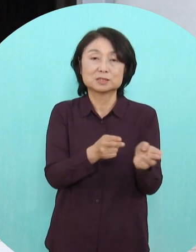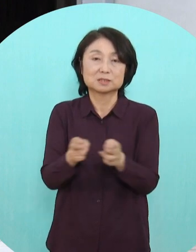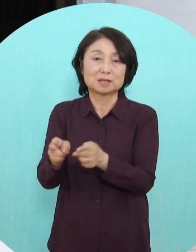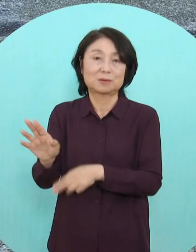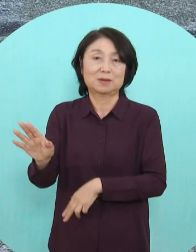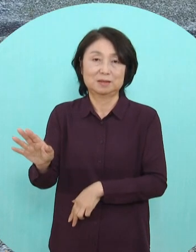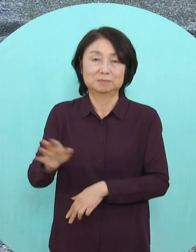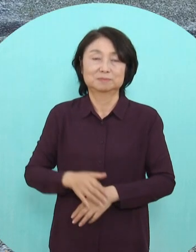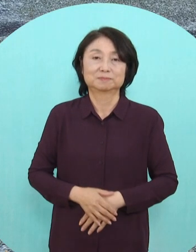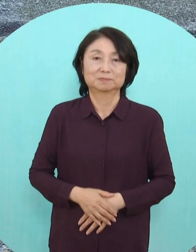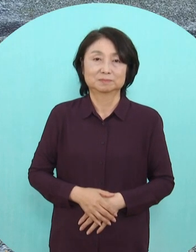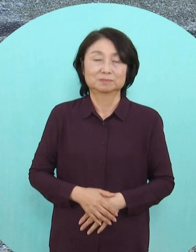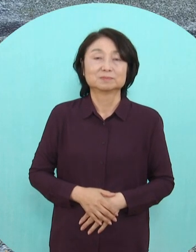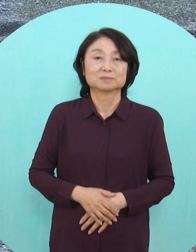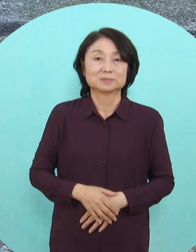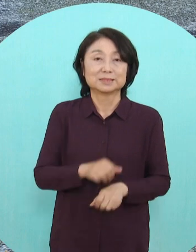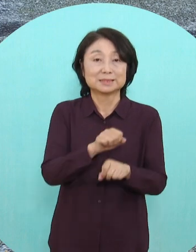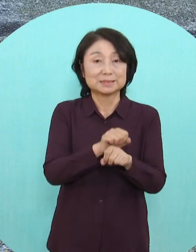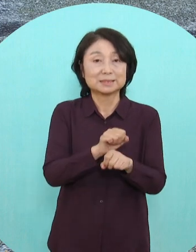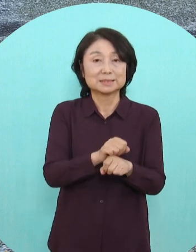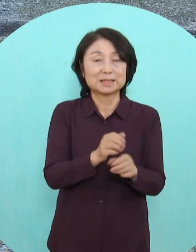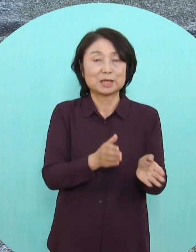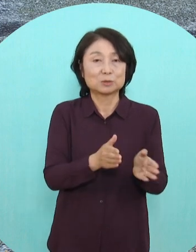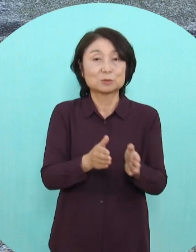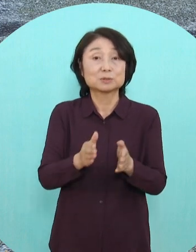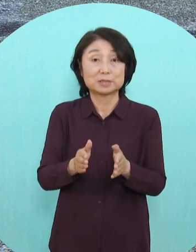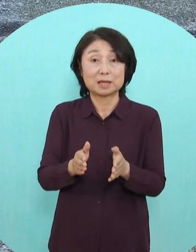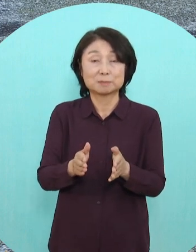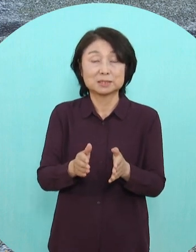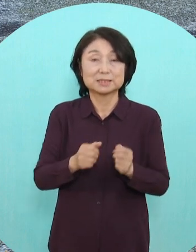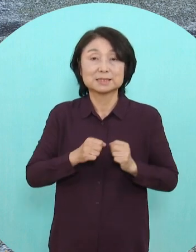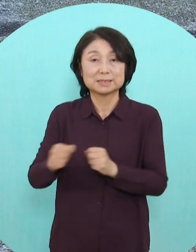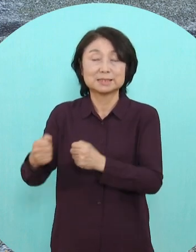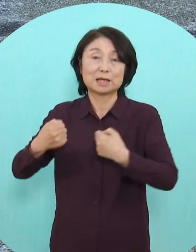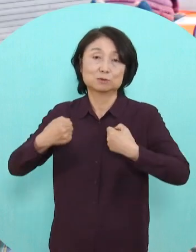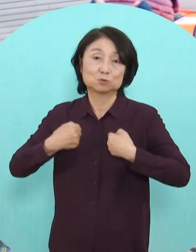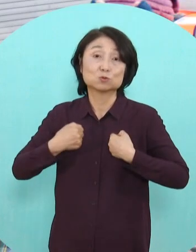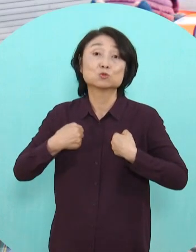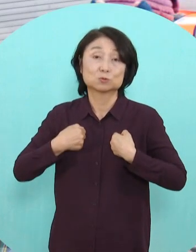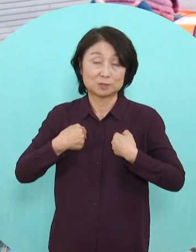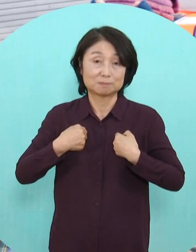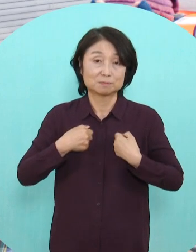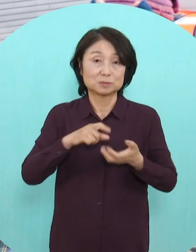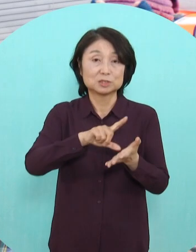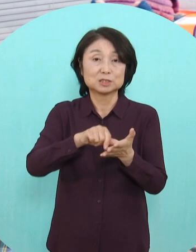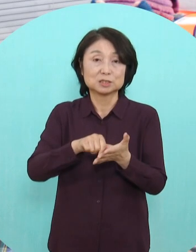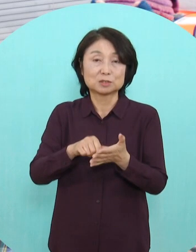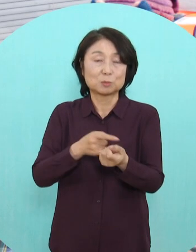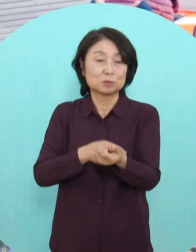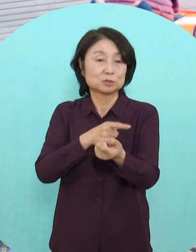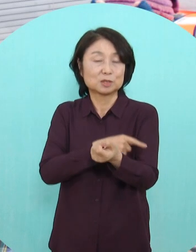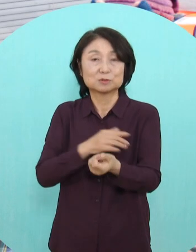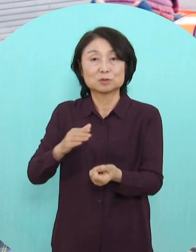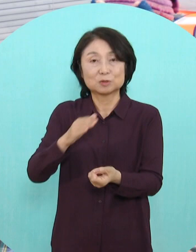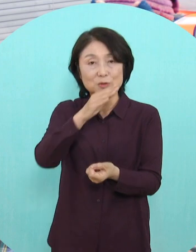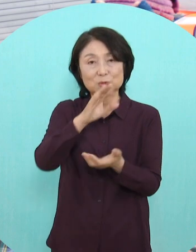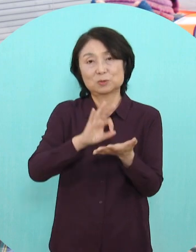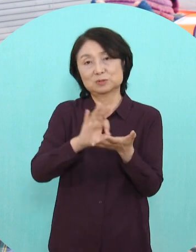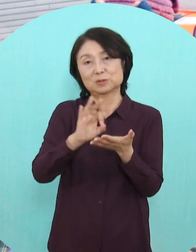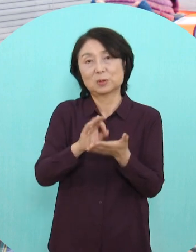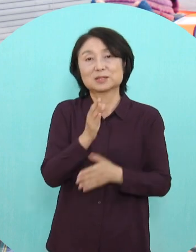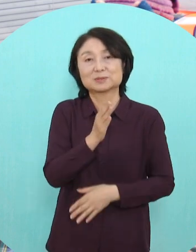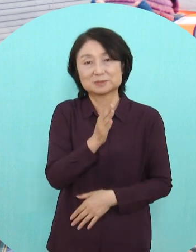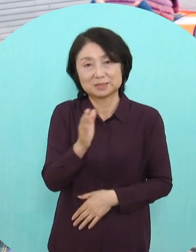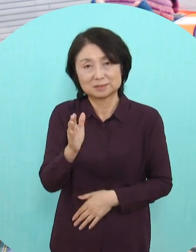。防災資機材の整備や住民参加の避難訓練など、地域防災力の向上にご活用ください。